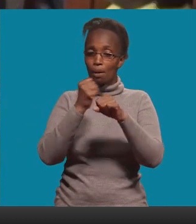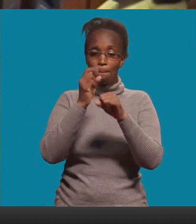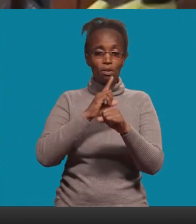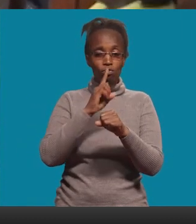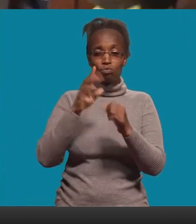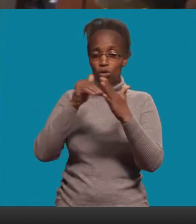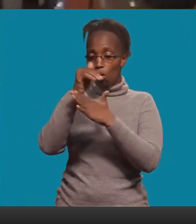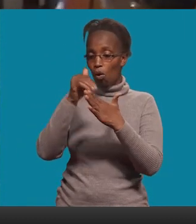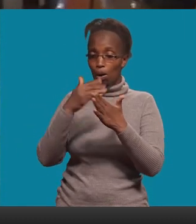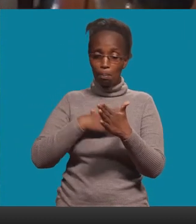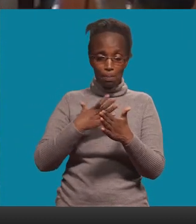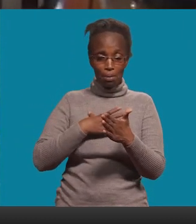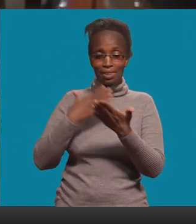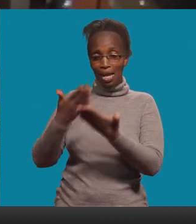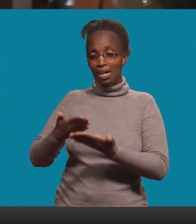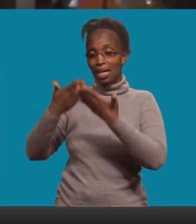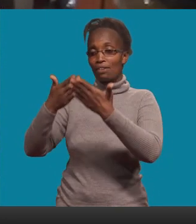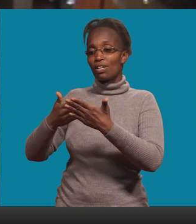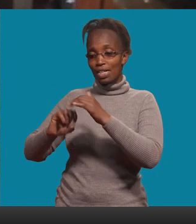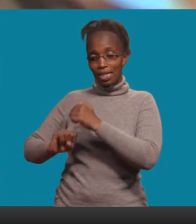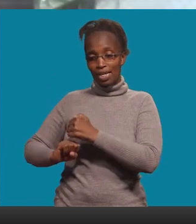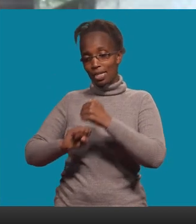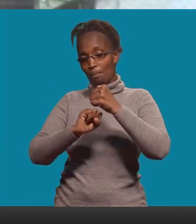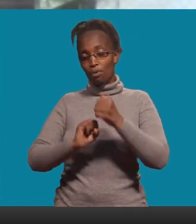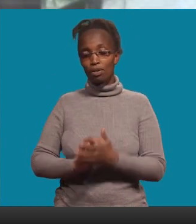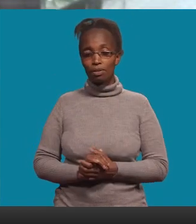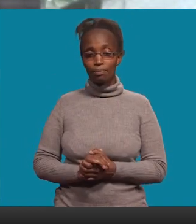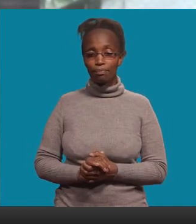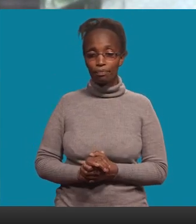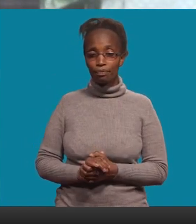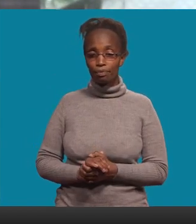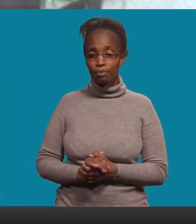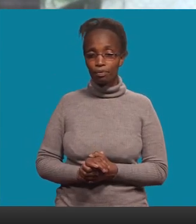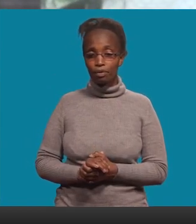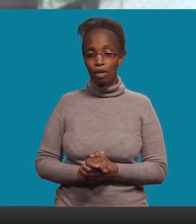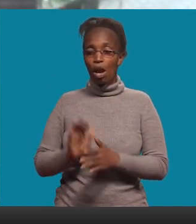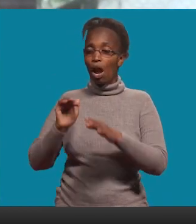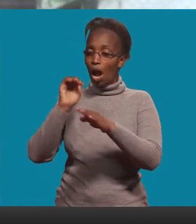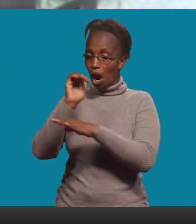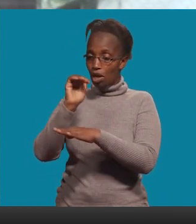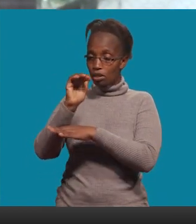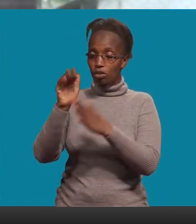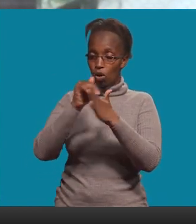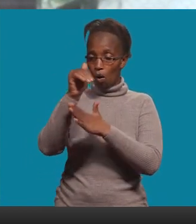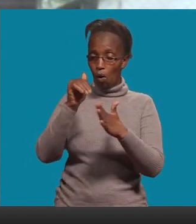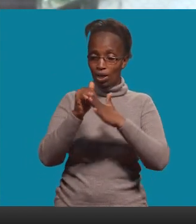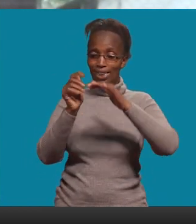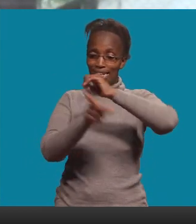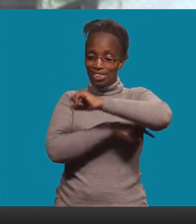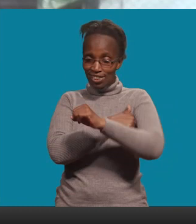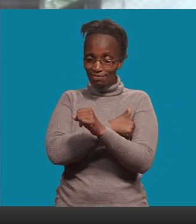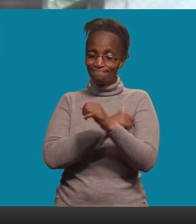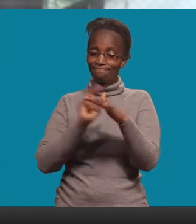wahakikishe kuwa wamepata usaidizi. Ningependa kuwazii wale administrators, especially chiefs and assistant